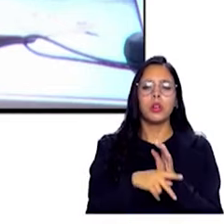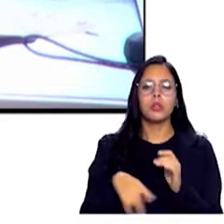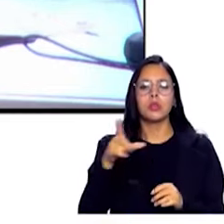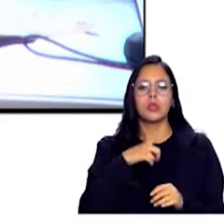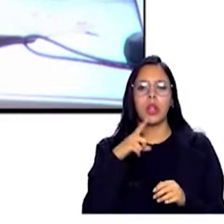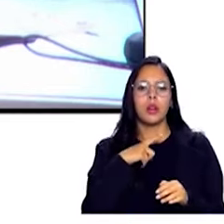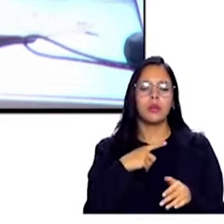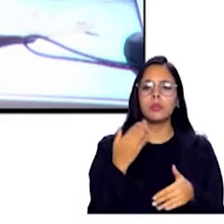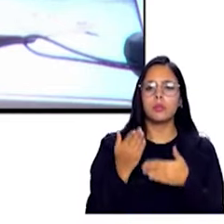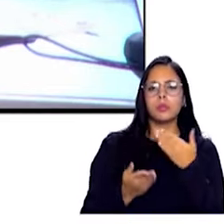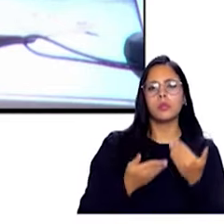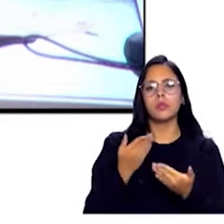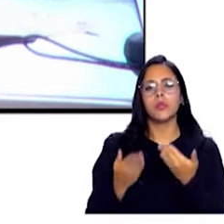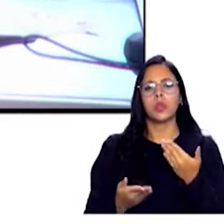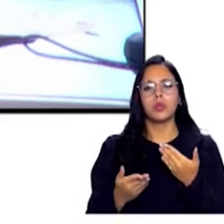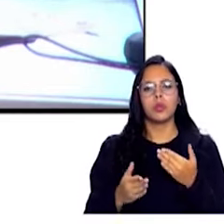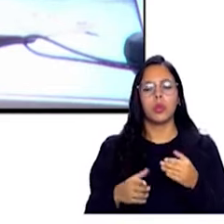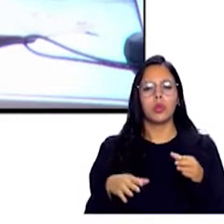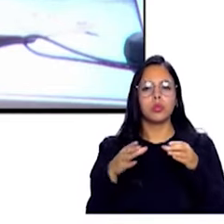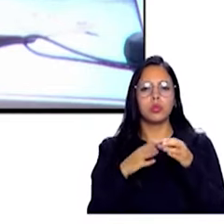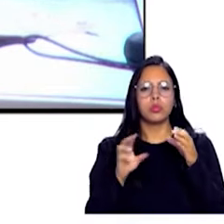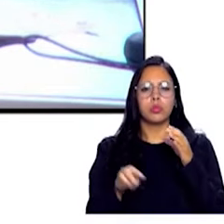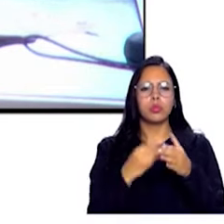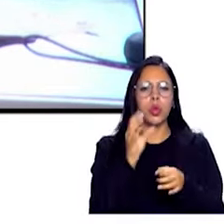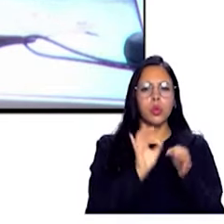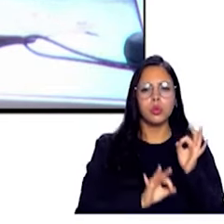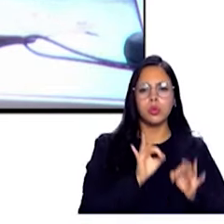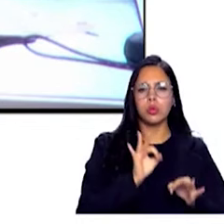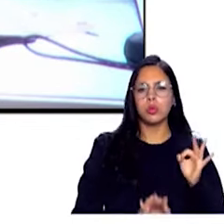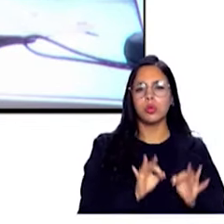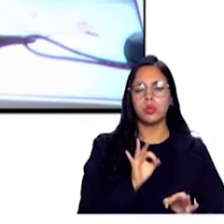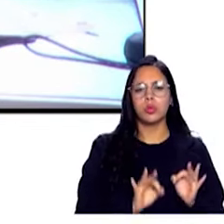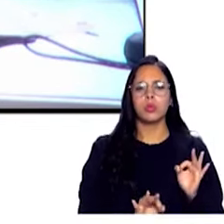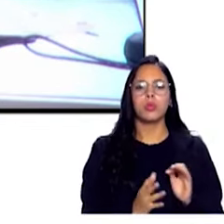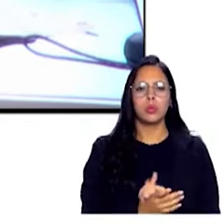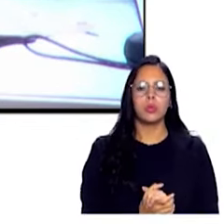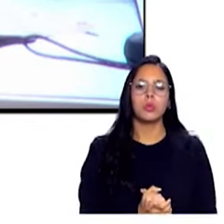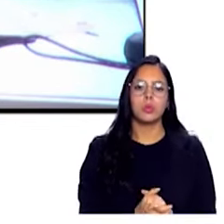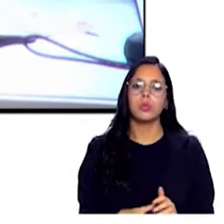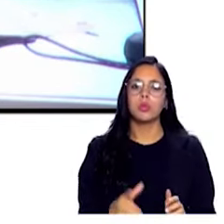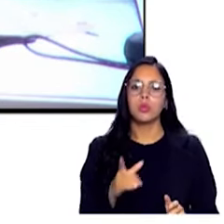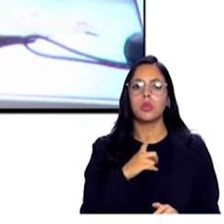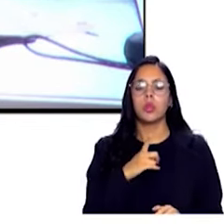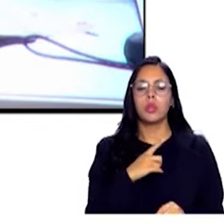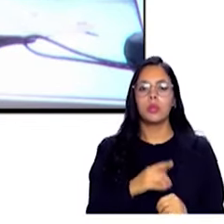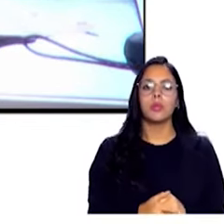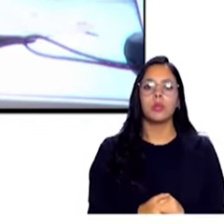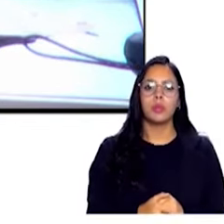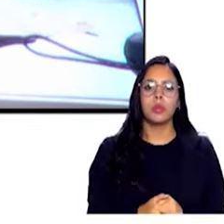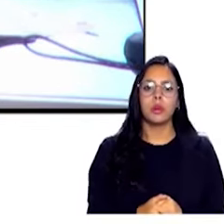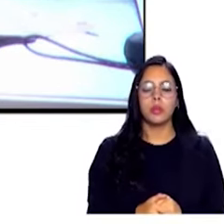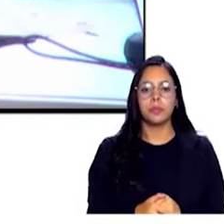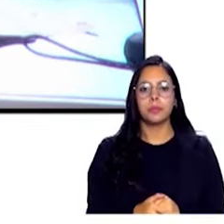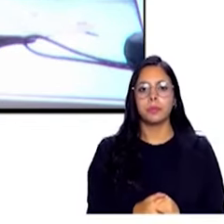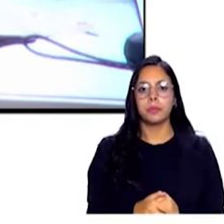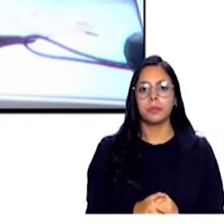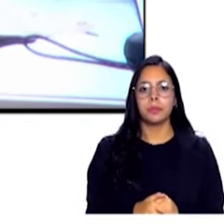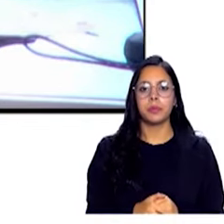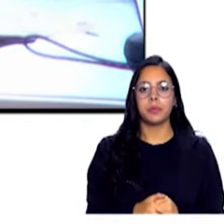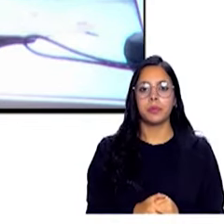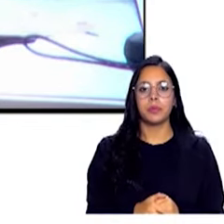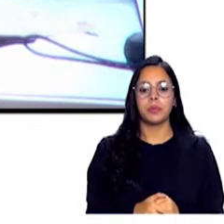à vocation nationale ET ces personnes là consent qu'il faudrait moins juger Pour mieux